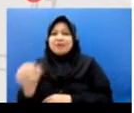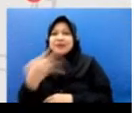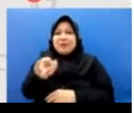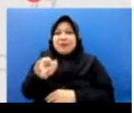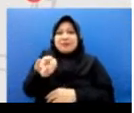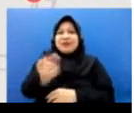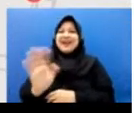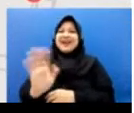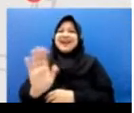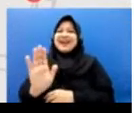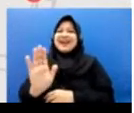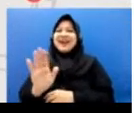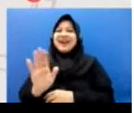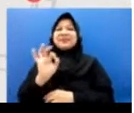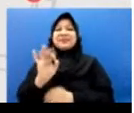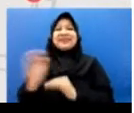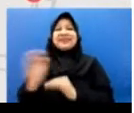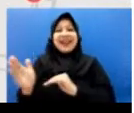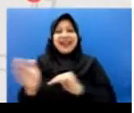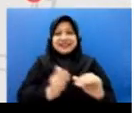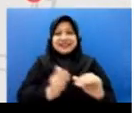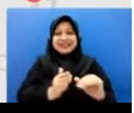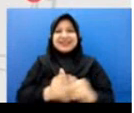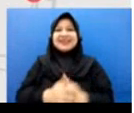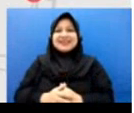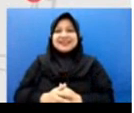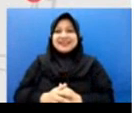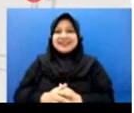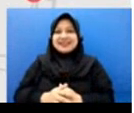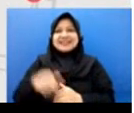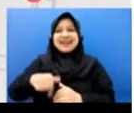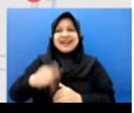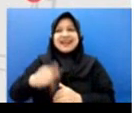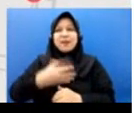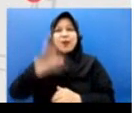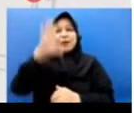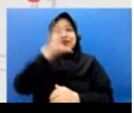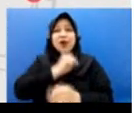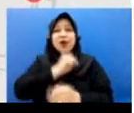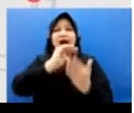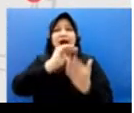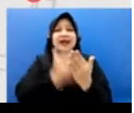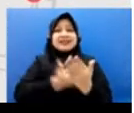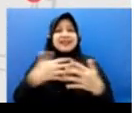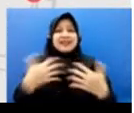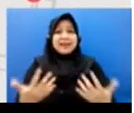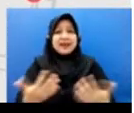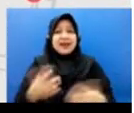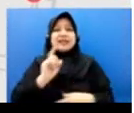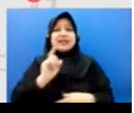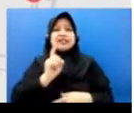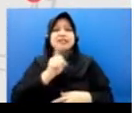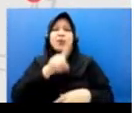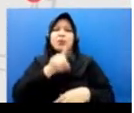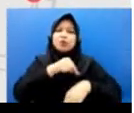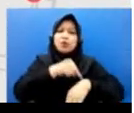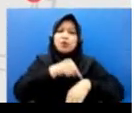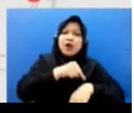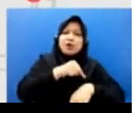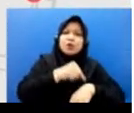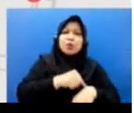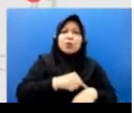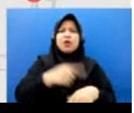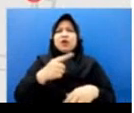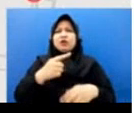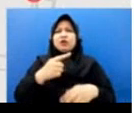lanjut ingin tahu mengenai hasilnya atau outputnya, karena ini kan membutuhkan waktu, energi, pikiran yang cukup